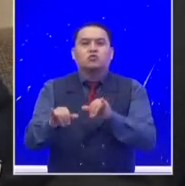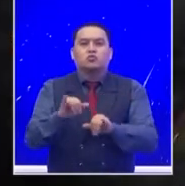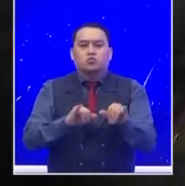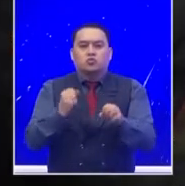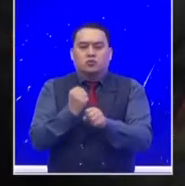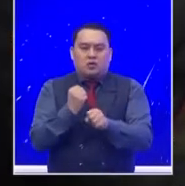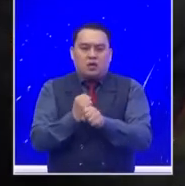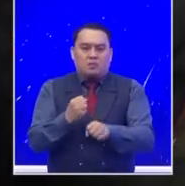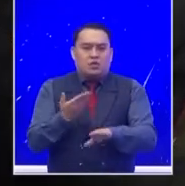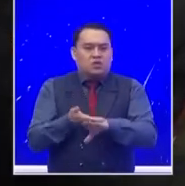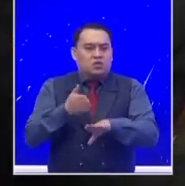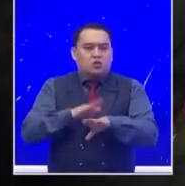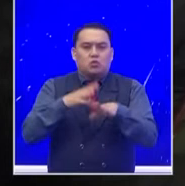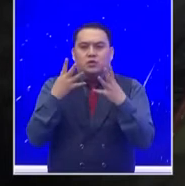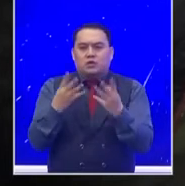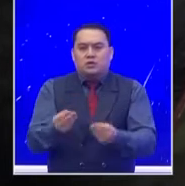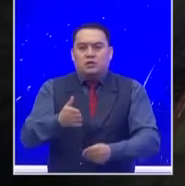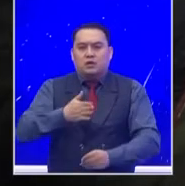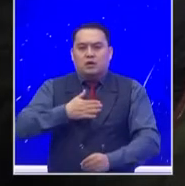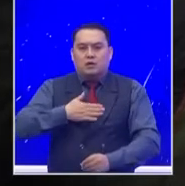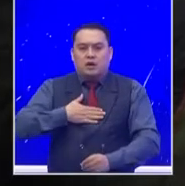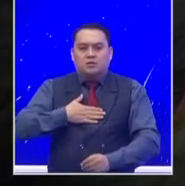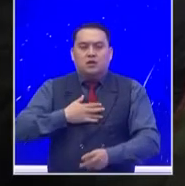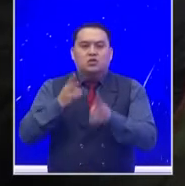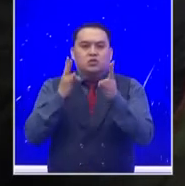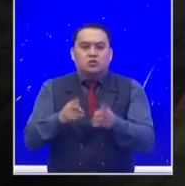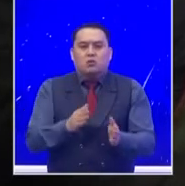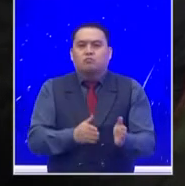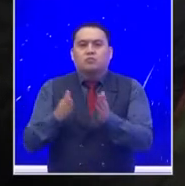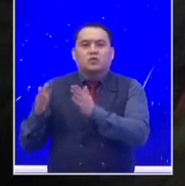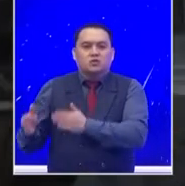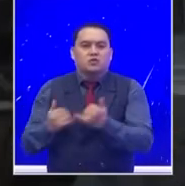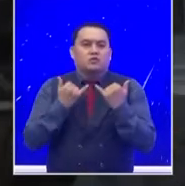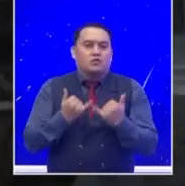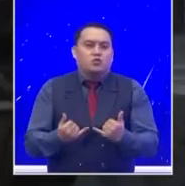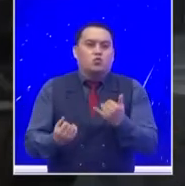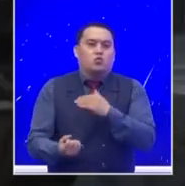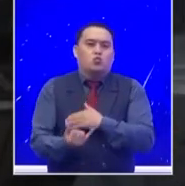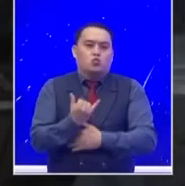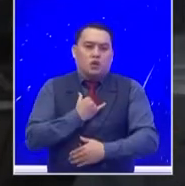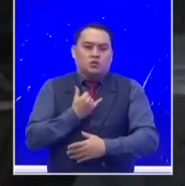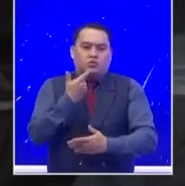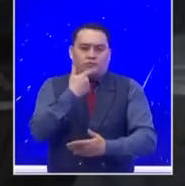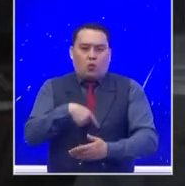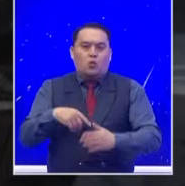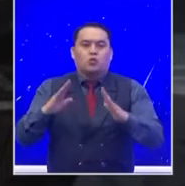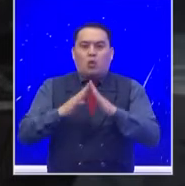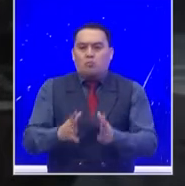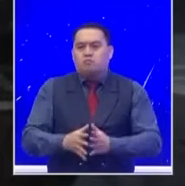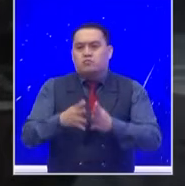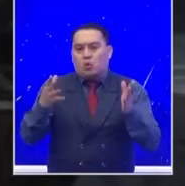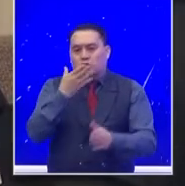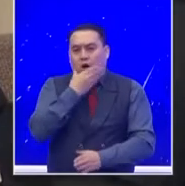делать. Это были очень тяжелые дни для нас. Однако беды уже позади. Сегодня у нас появился собственный дом. Он куда больше